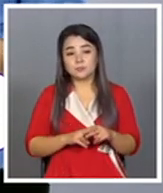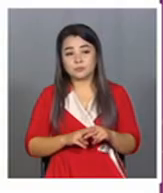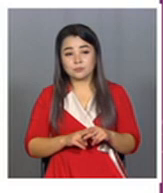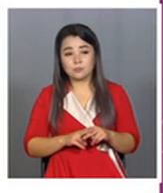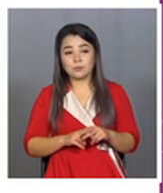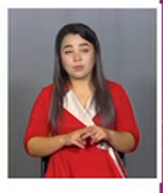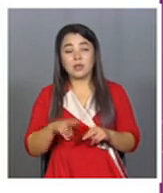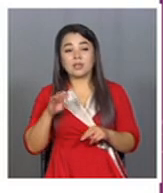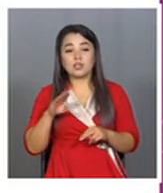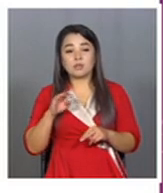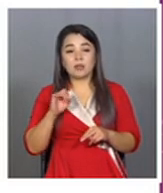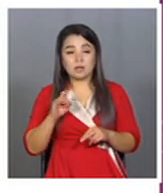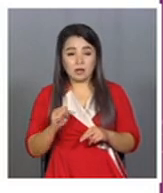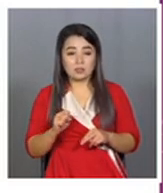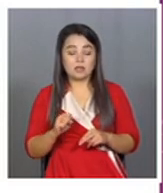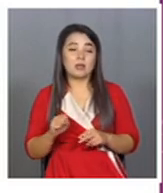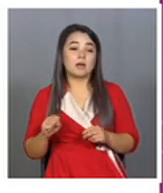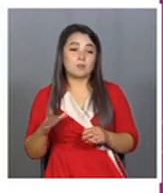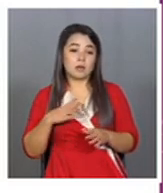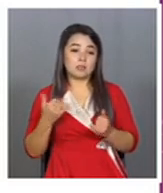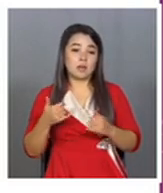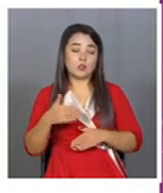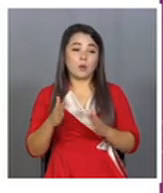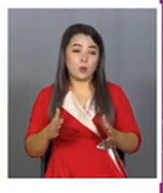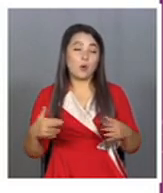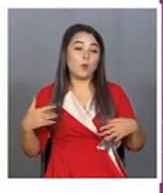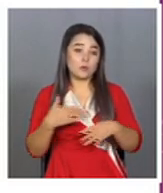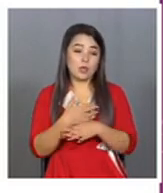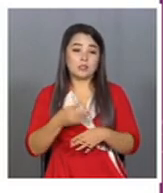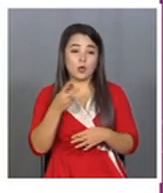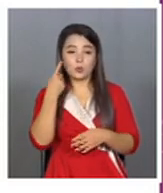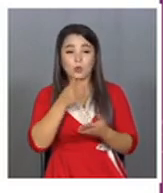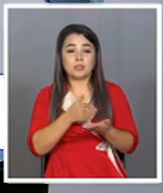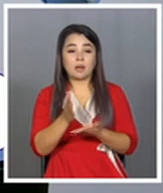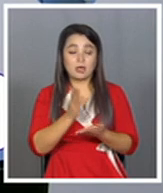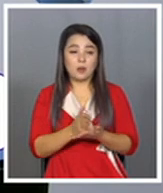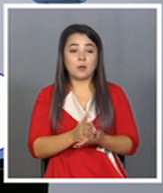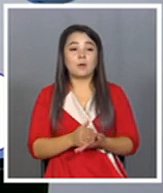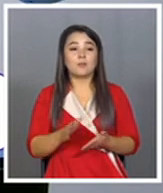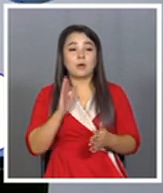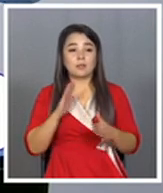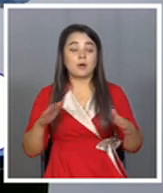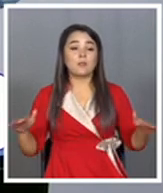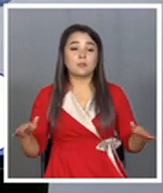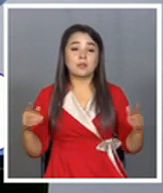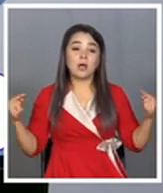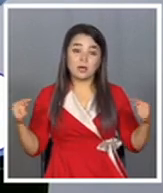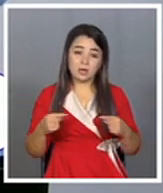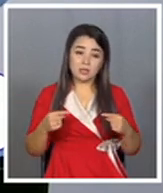сонда литосфералық тақталардың қозғалысы екі түрлі бағытта болуы мүмкін. Олар көлденең, яғни бір-біріне